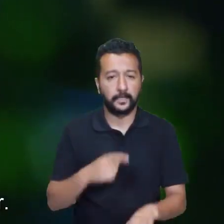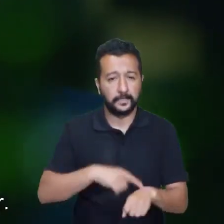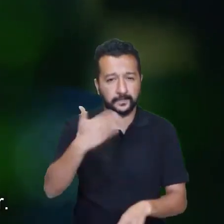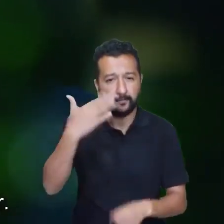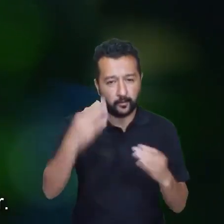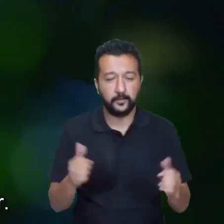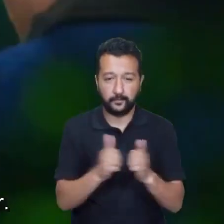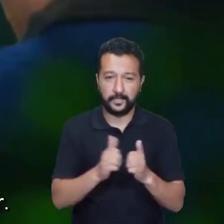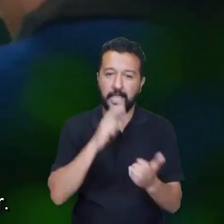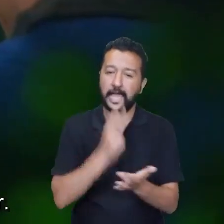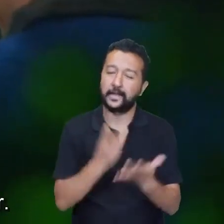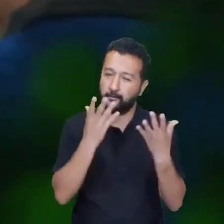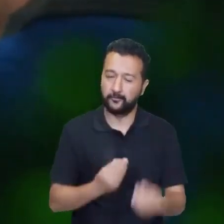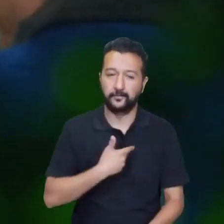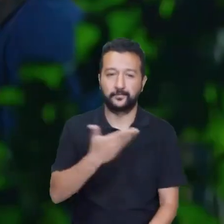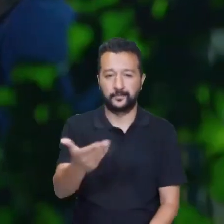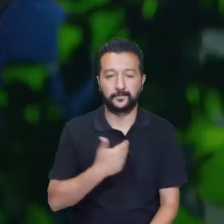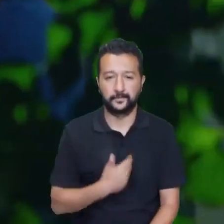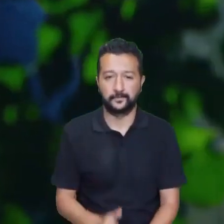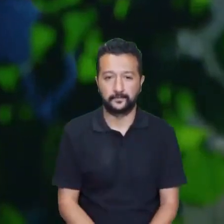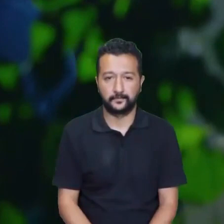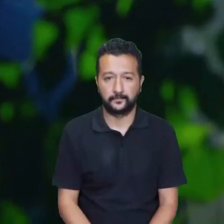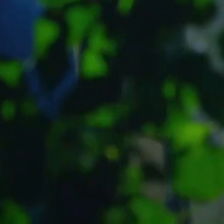Zamanı gelince birlikte karar veririz.